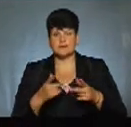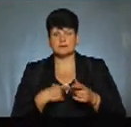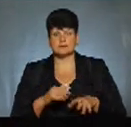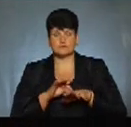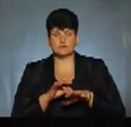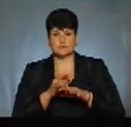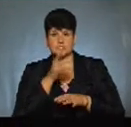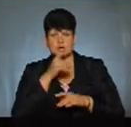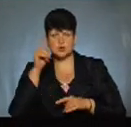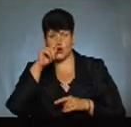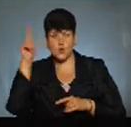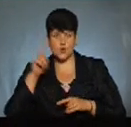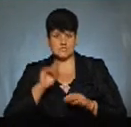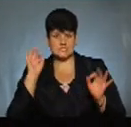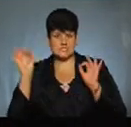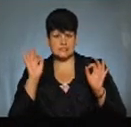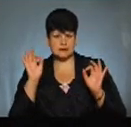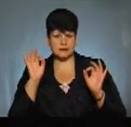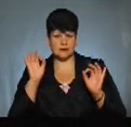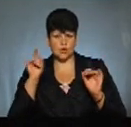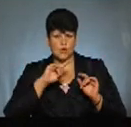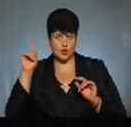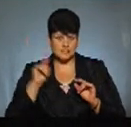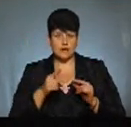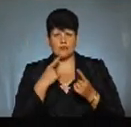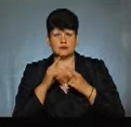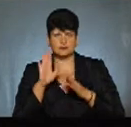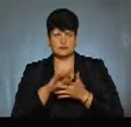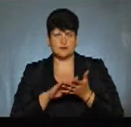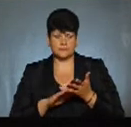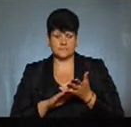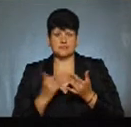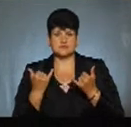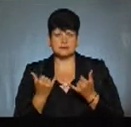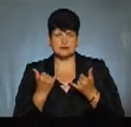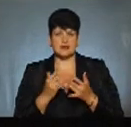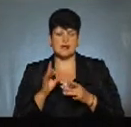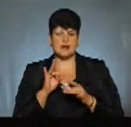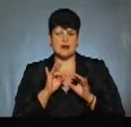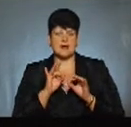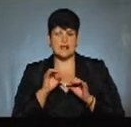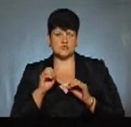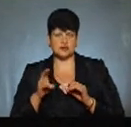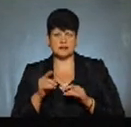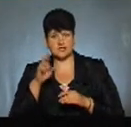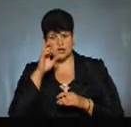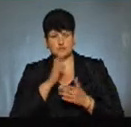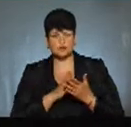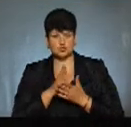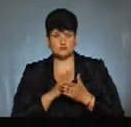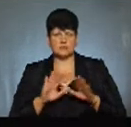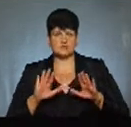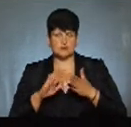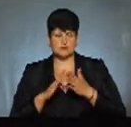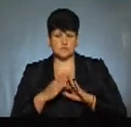час грози з блискавкою, говоритимемо далі. І студії речниця Державної служби з надзвичайних ситуацій в області Ірина Крупа. Вітаю